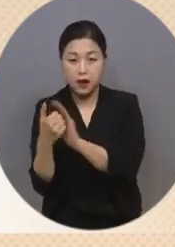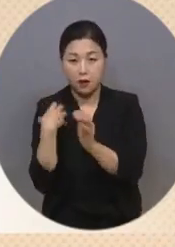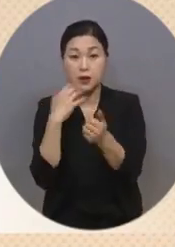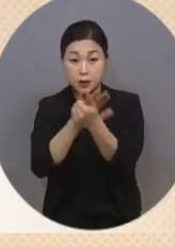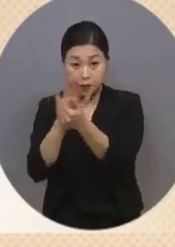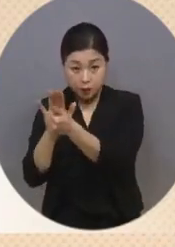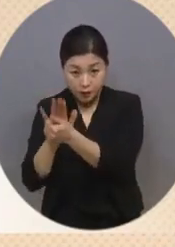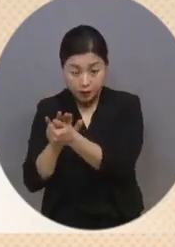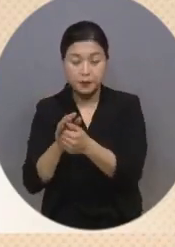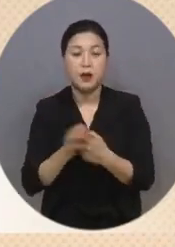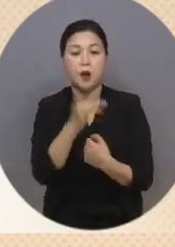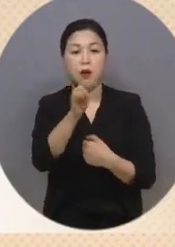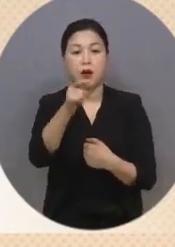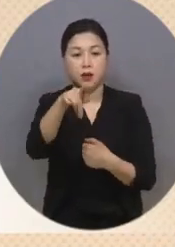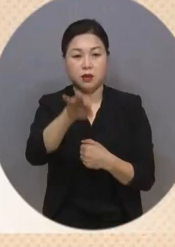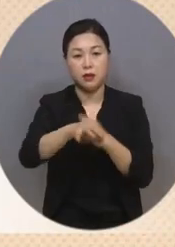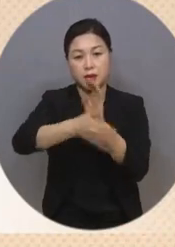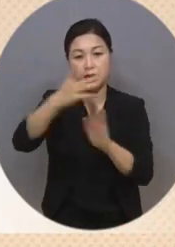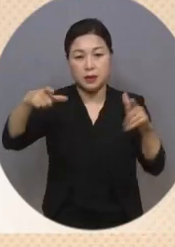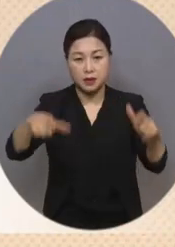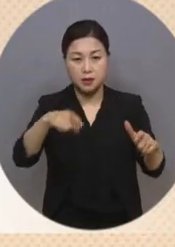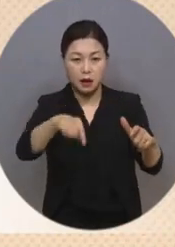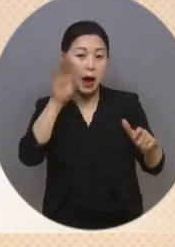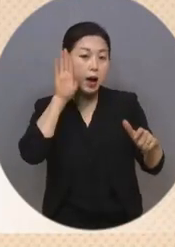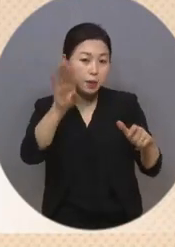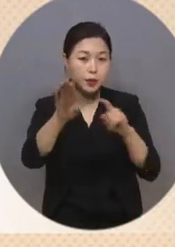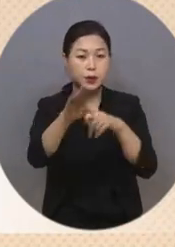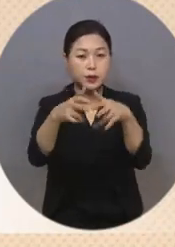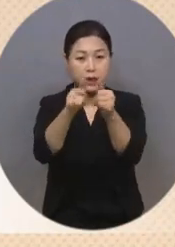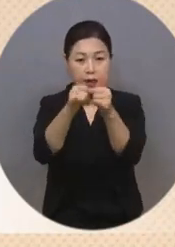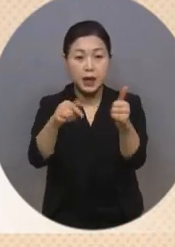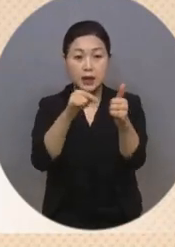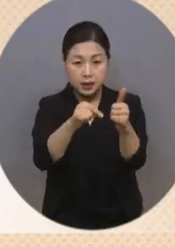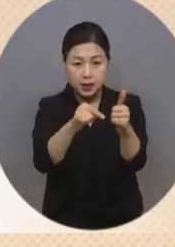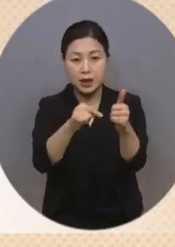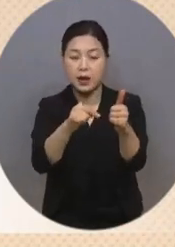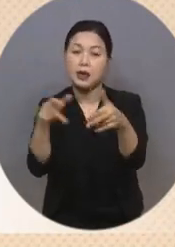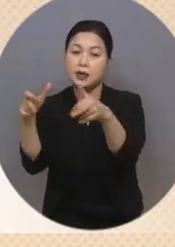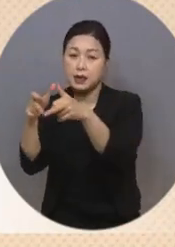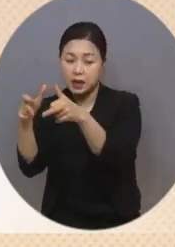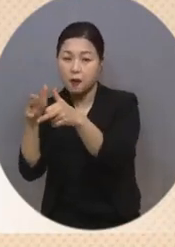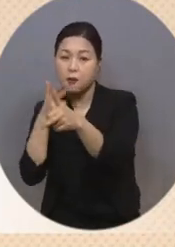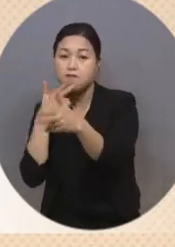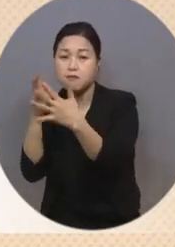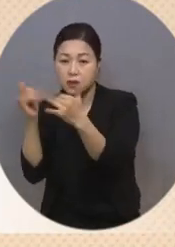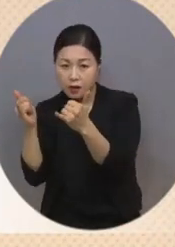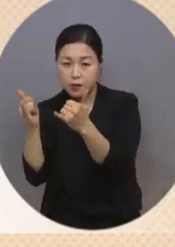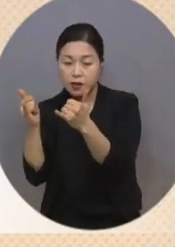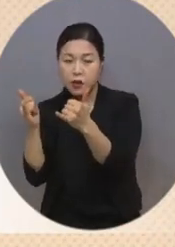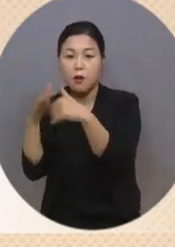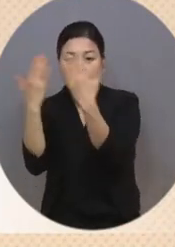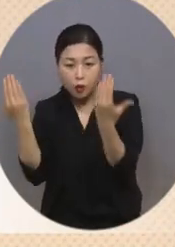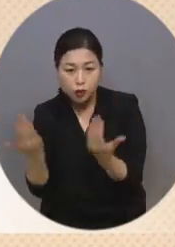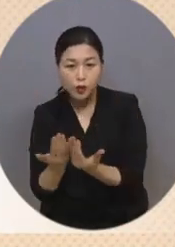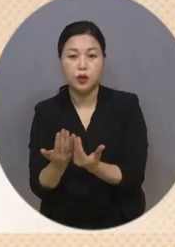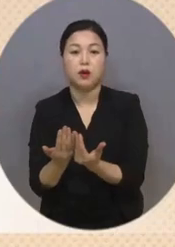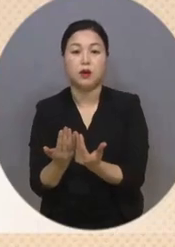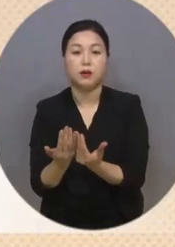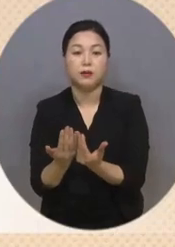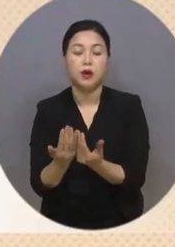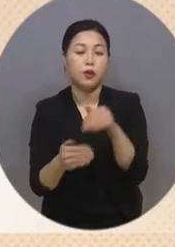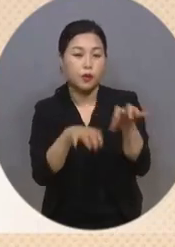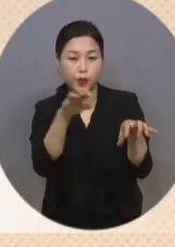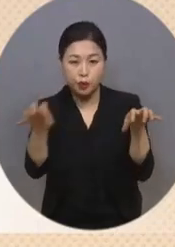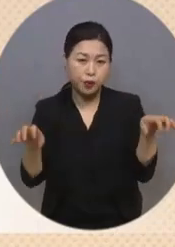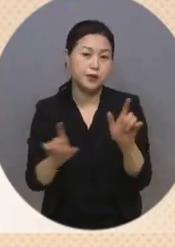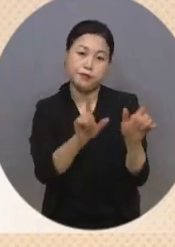우리 시에서 앞으로 지속해서 계속해서 우리 장애인분들 또 비장애인분도 마찬가지고